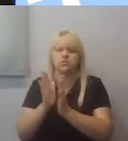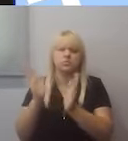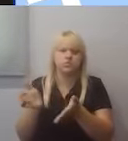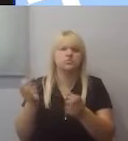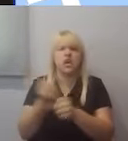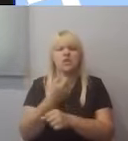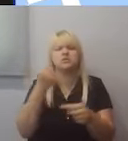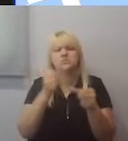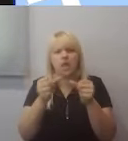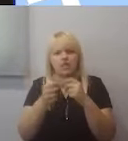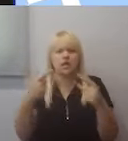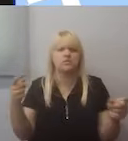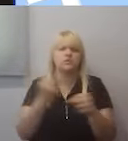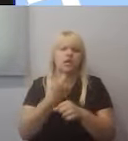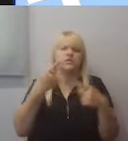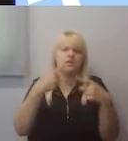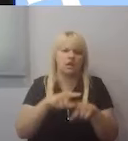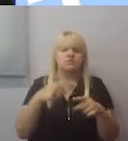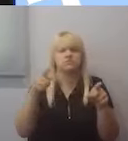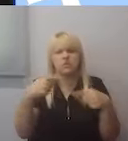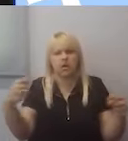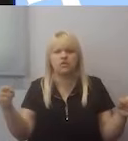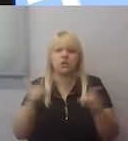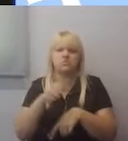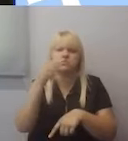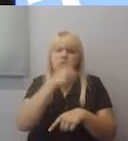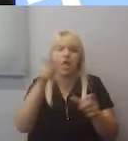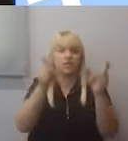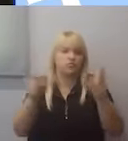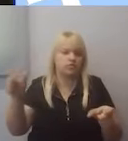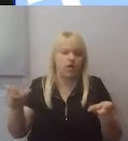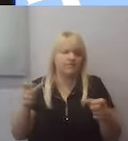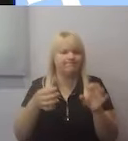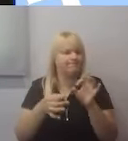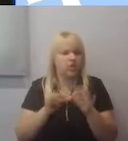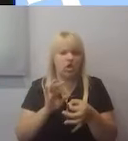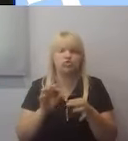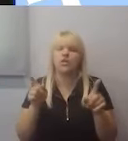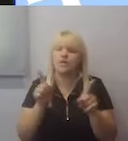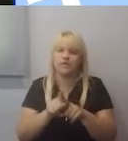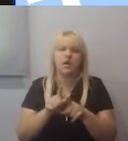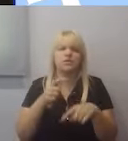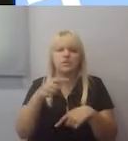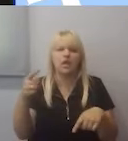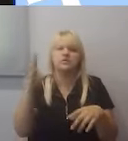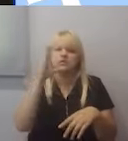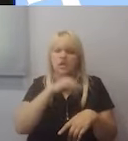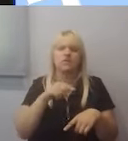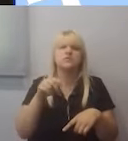ierīces gan visu pārējo ar personālu ir nedaudz sarežģītāk bet arī tādas iespējas tiek